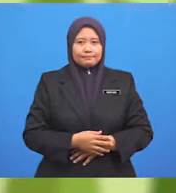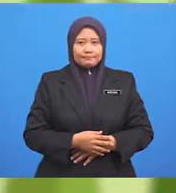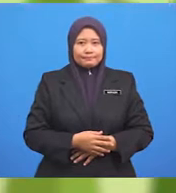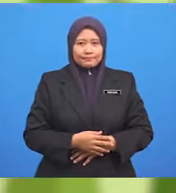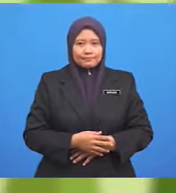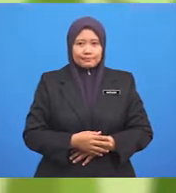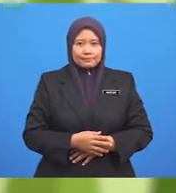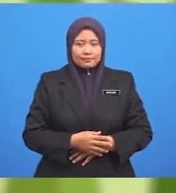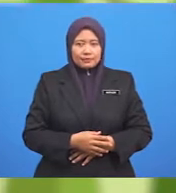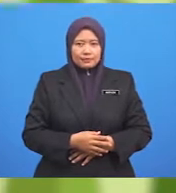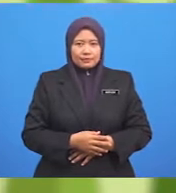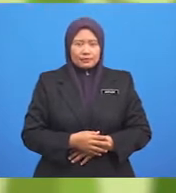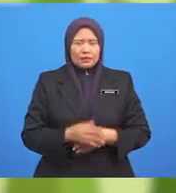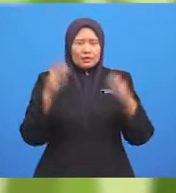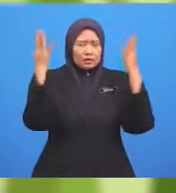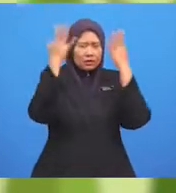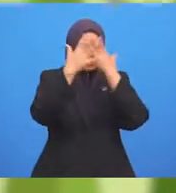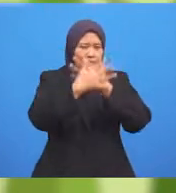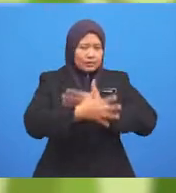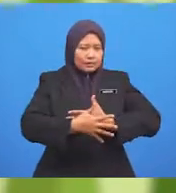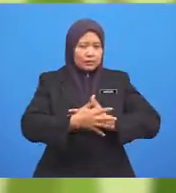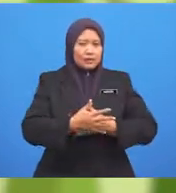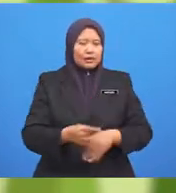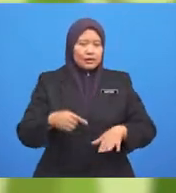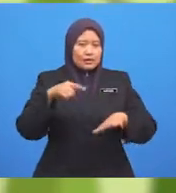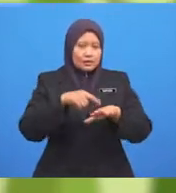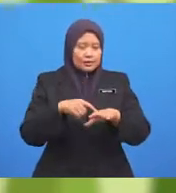dalam. Gelapnya di